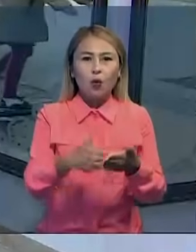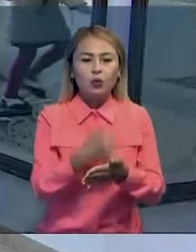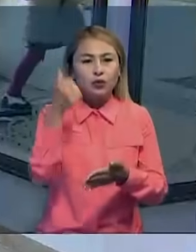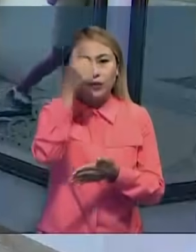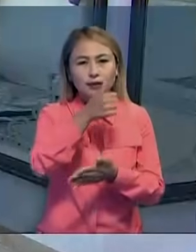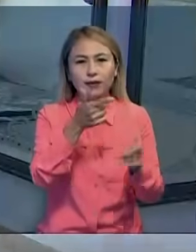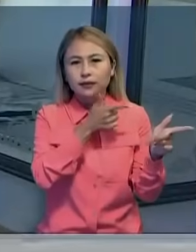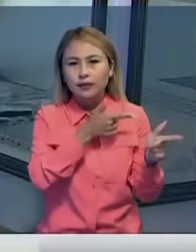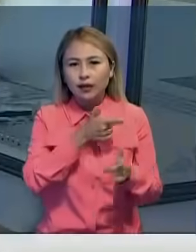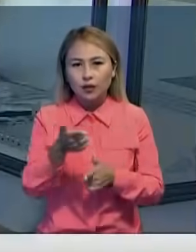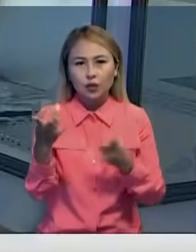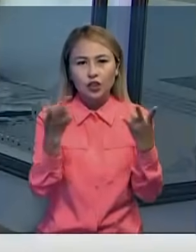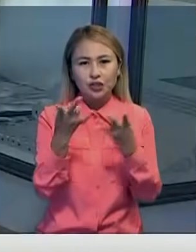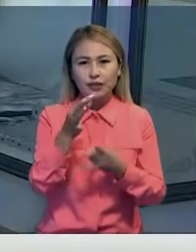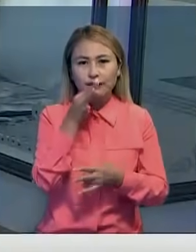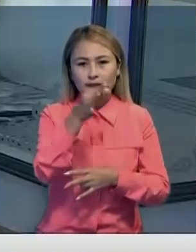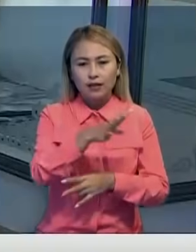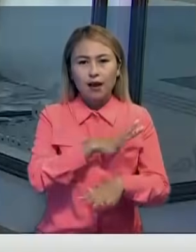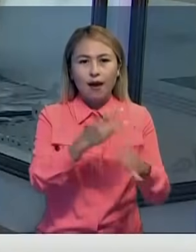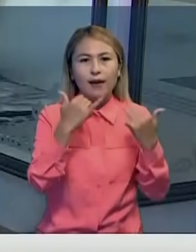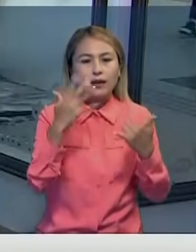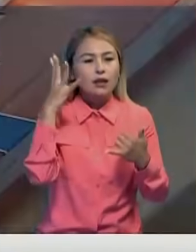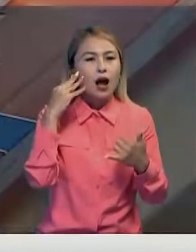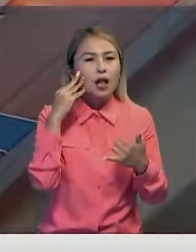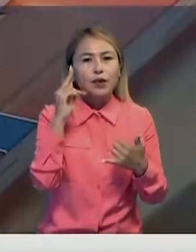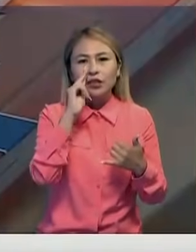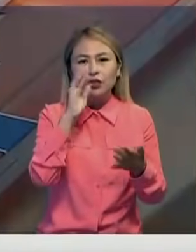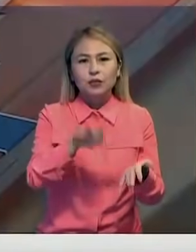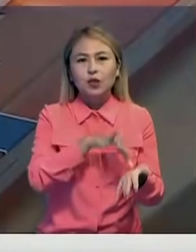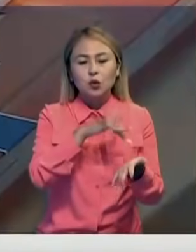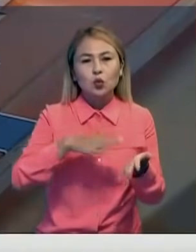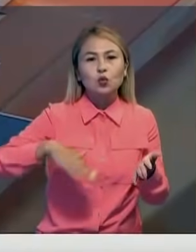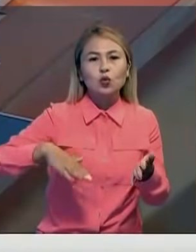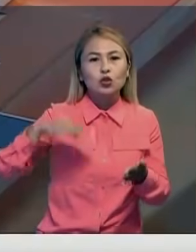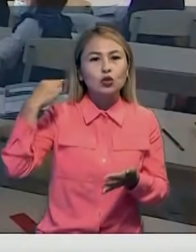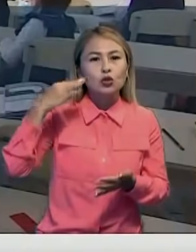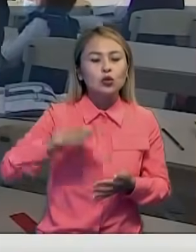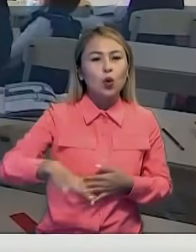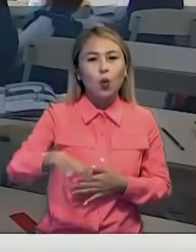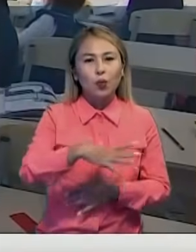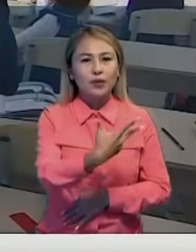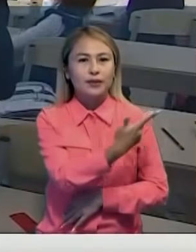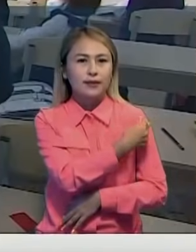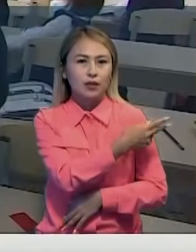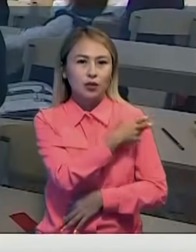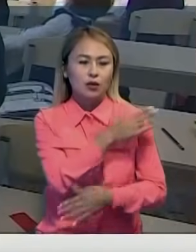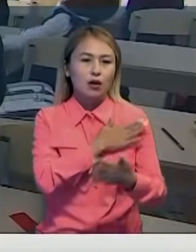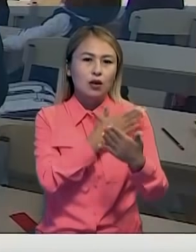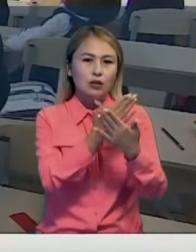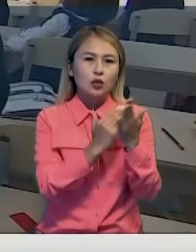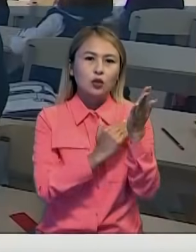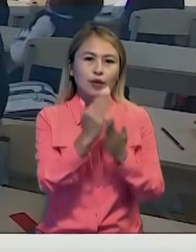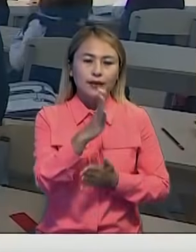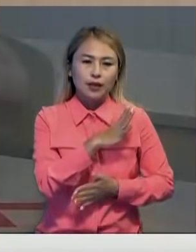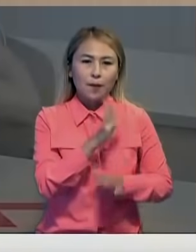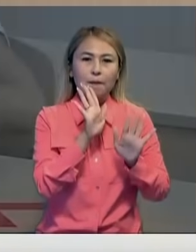жаңа оқу жылына тыңғылықты дайындалу қажеттігін ескертті. Қазір Алматы, Шымкент қалаларында, сосын Түркістан облысында екпе салдыру